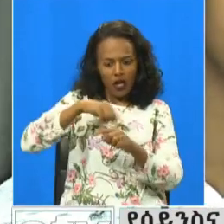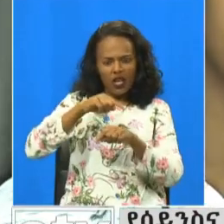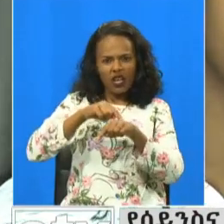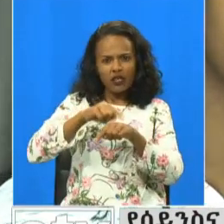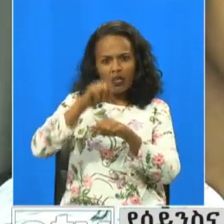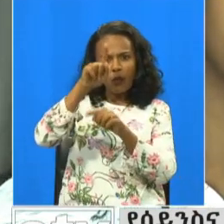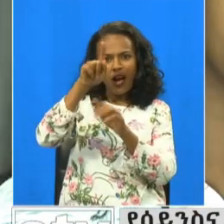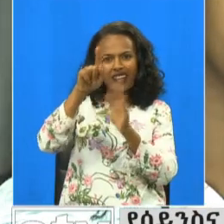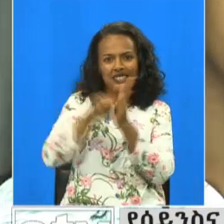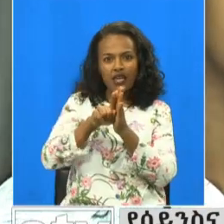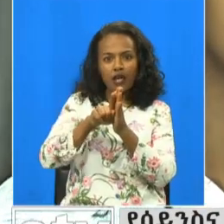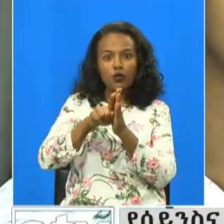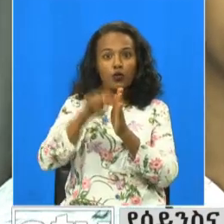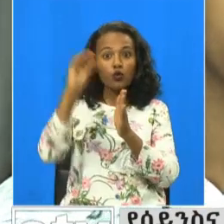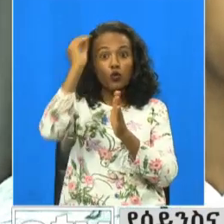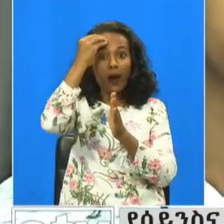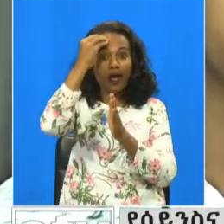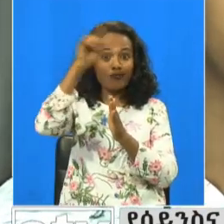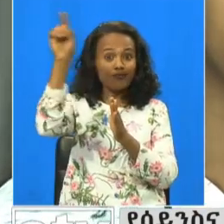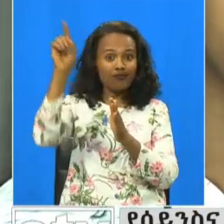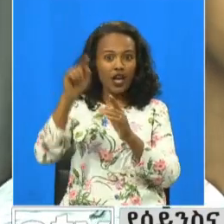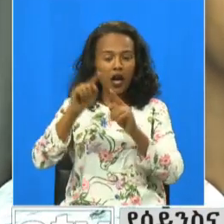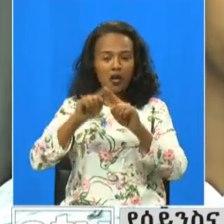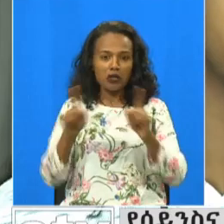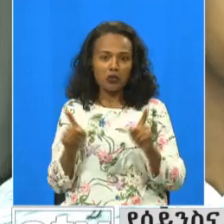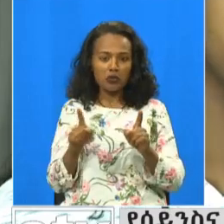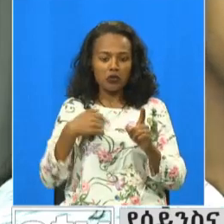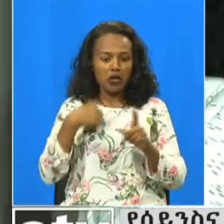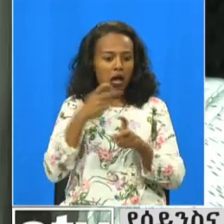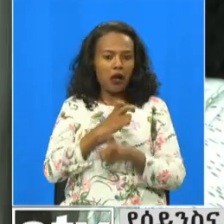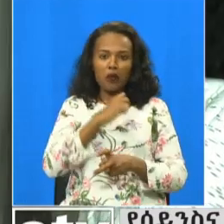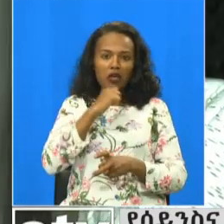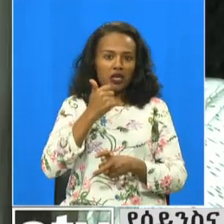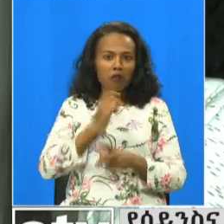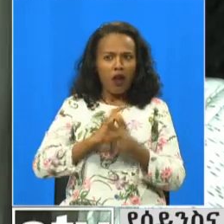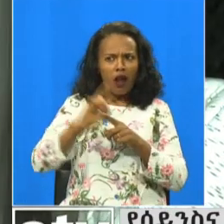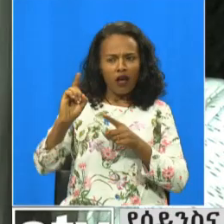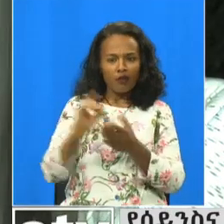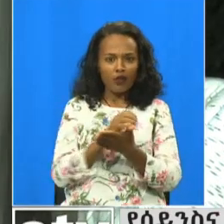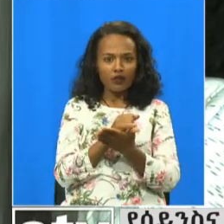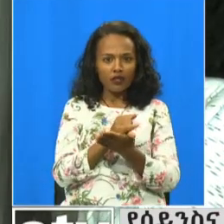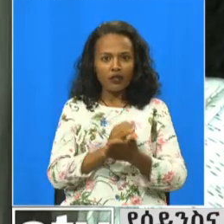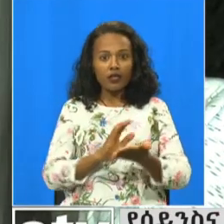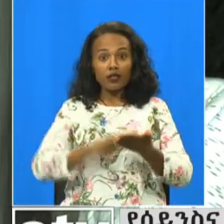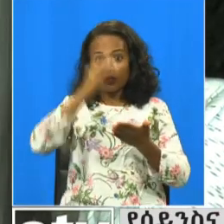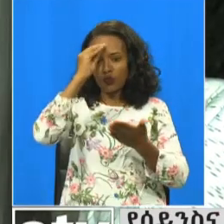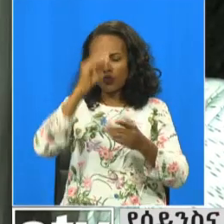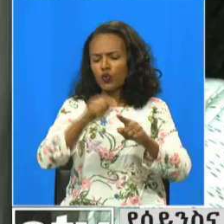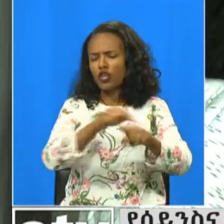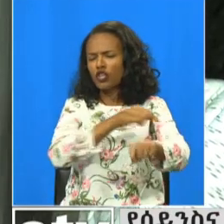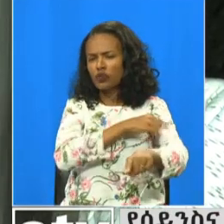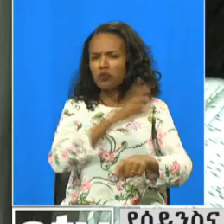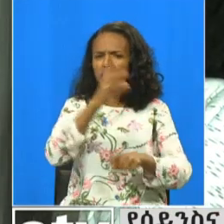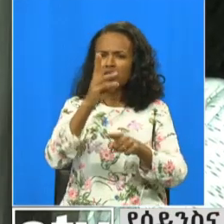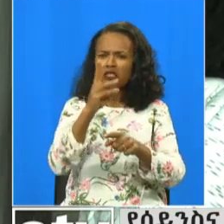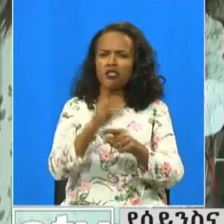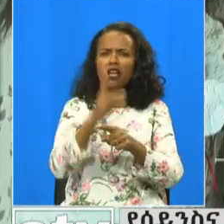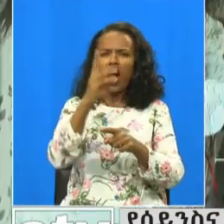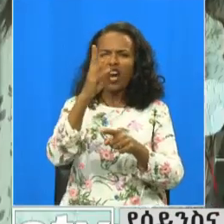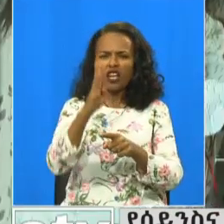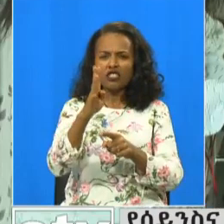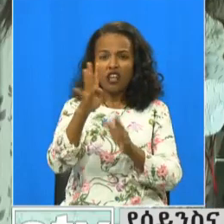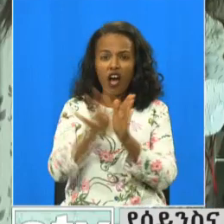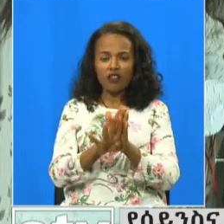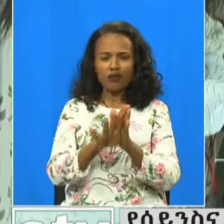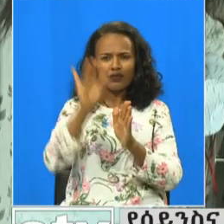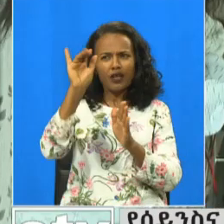ከአንድ ሰዓት ነው የሚለያየው ከዱባይ ጋር። ሶ ለኔ አልከበደኝም ኦንላይን ላይቭ መውሰድ። ትምህርታችን ረጃጅም ነው። 6 ሰዓት 4 ሰዓት ነው የምንማረው። እዛ